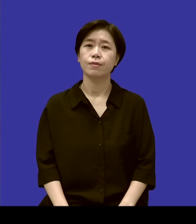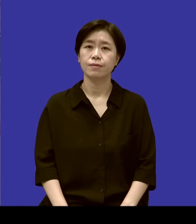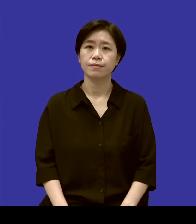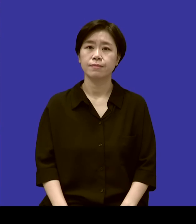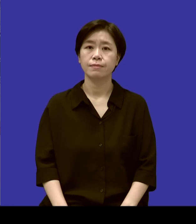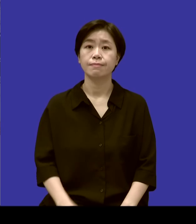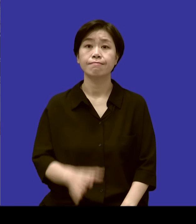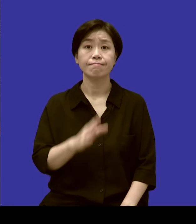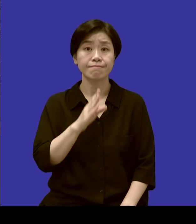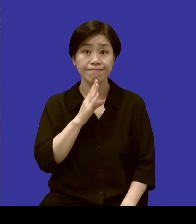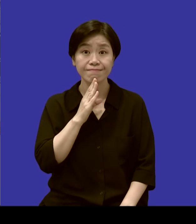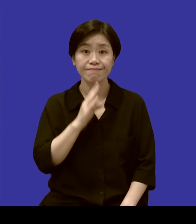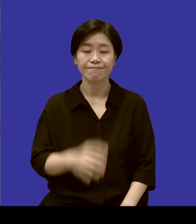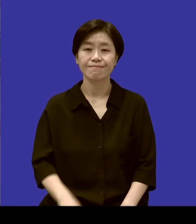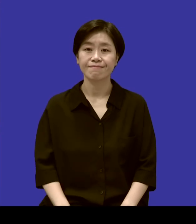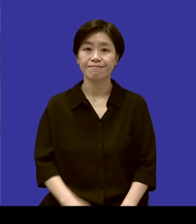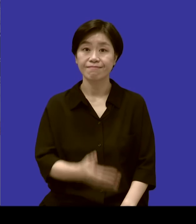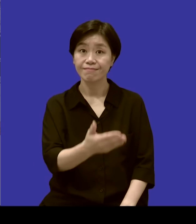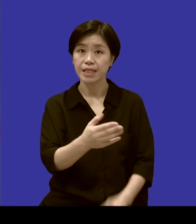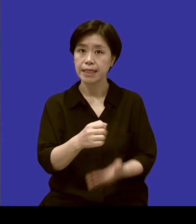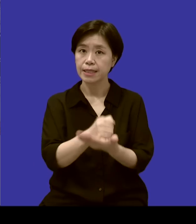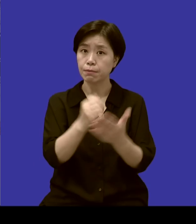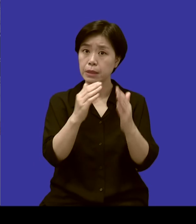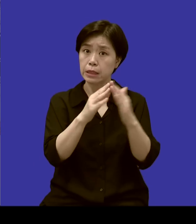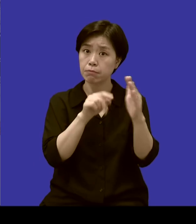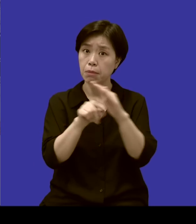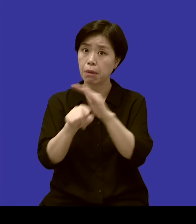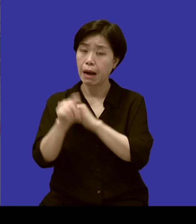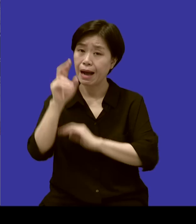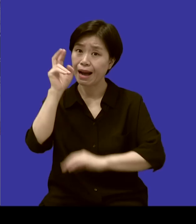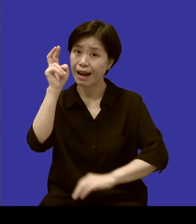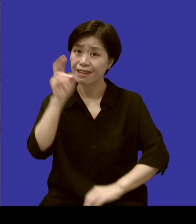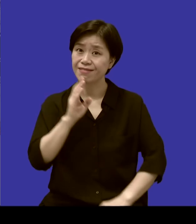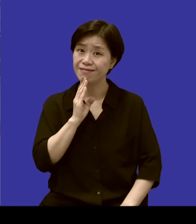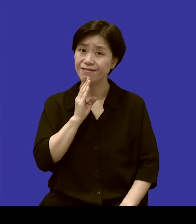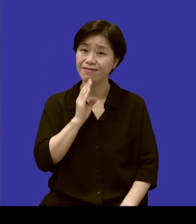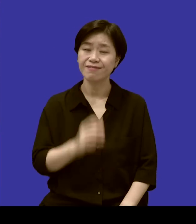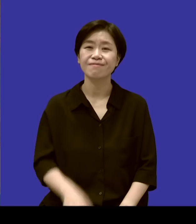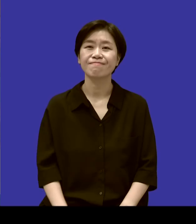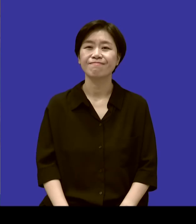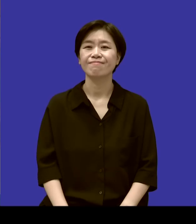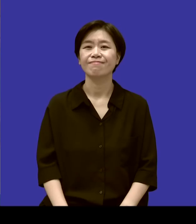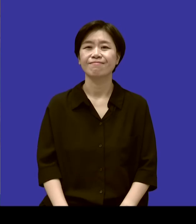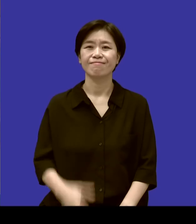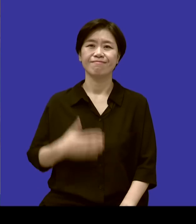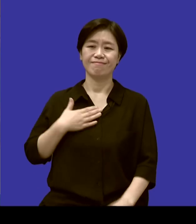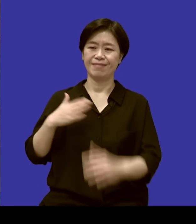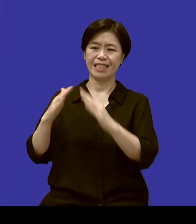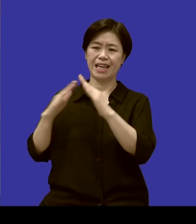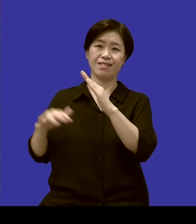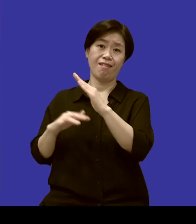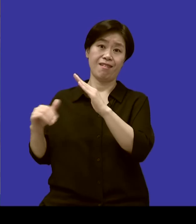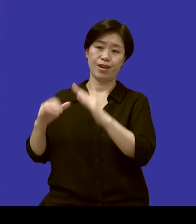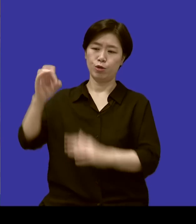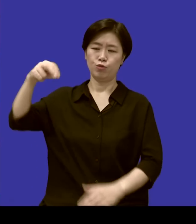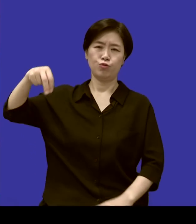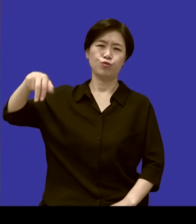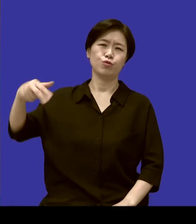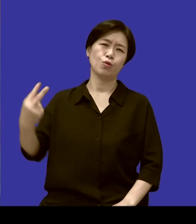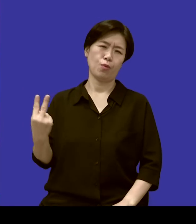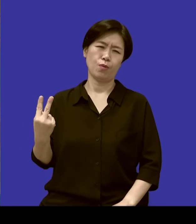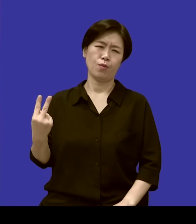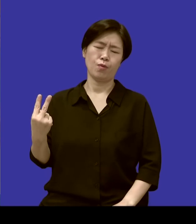그렇게 팔짱가부다 하면은 점집도 다니고 막 이렇게 여기저기 찾아다니지 않아요? 제가 유교적인 집안에서 자랐어요. 네.